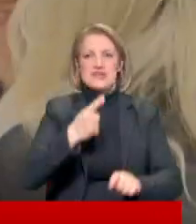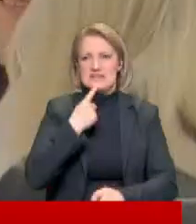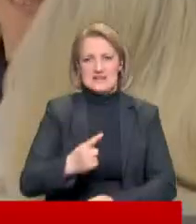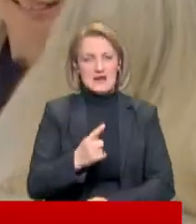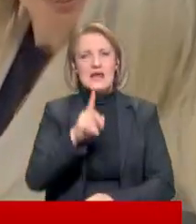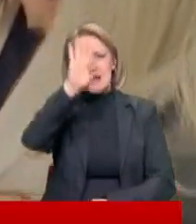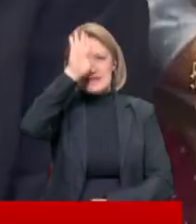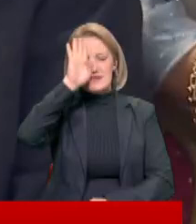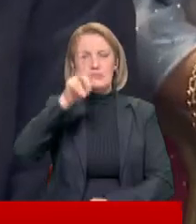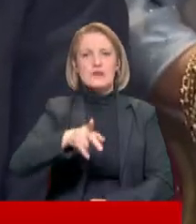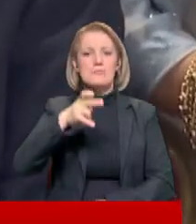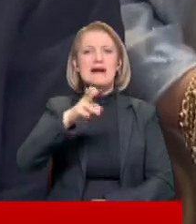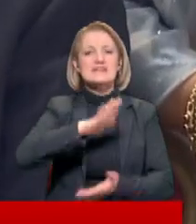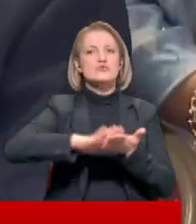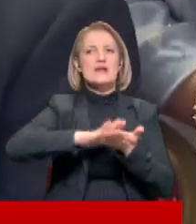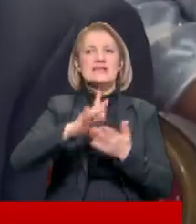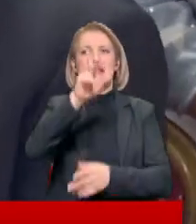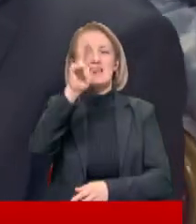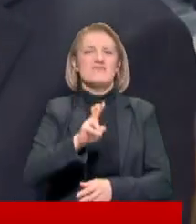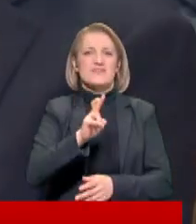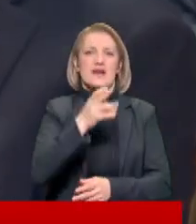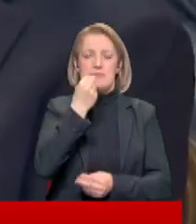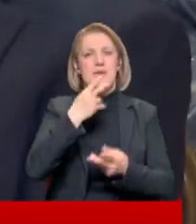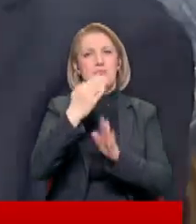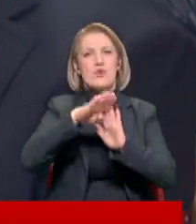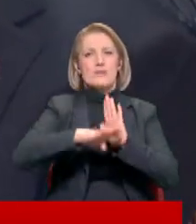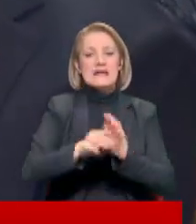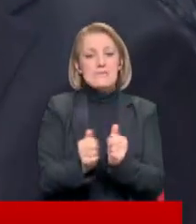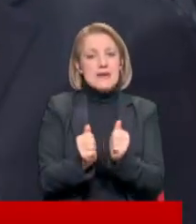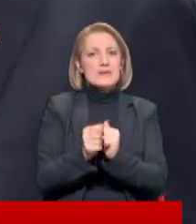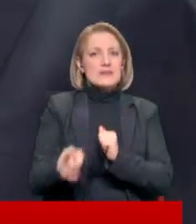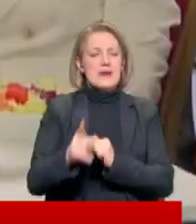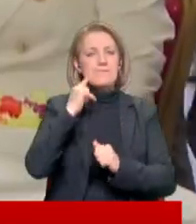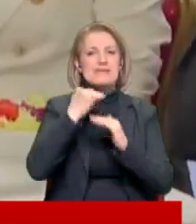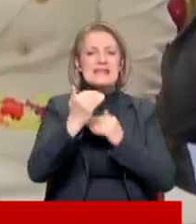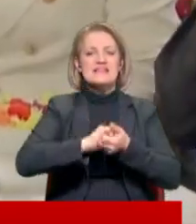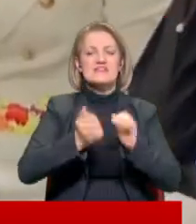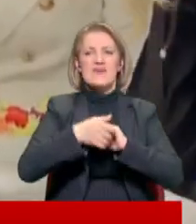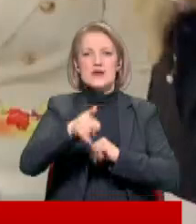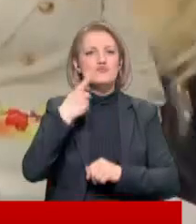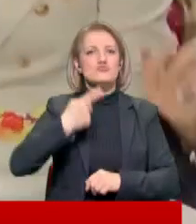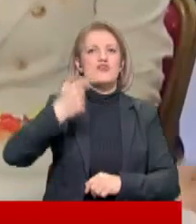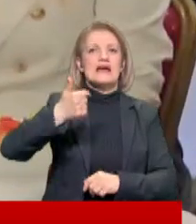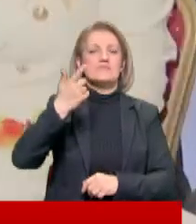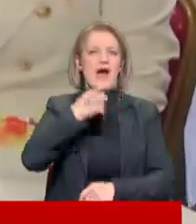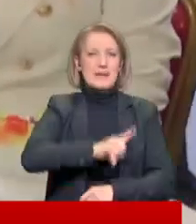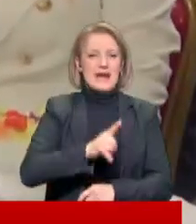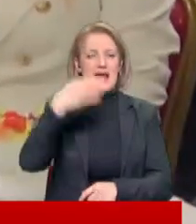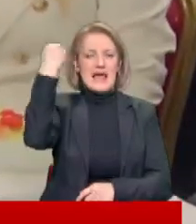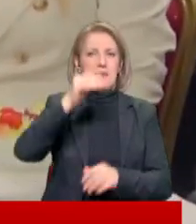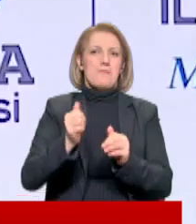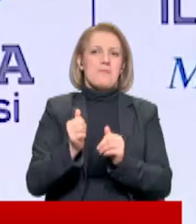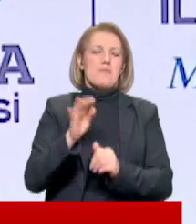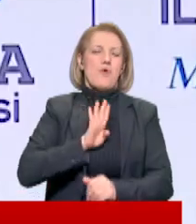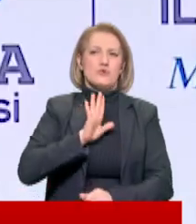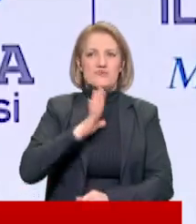dedi. İstanbul'da partisinin düzenlediği iftardaydı Babacan. Yanında da Millet İttifakı'nın Cumhurbaşkanı yardımcısı adayı Ekrem İmamoğlu